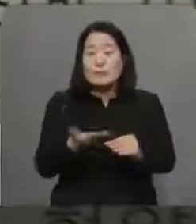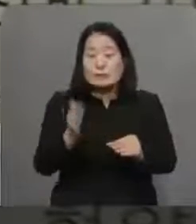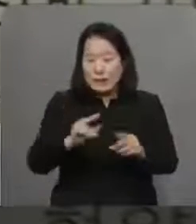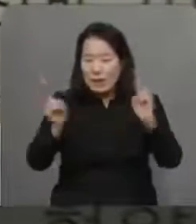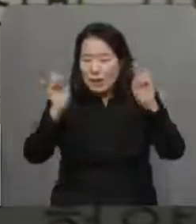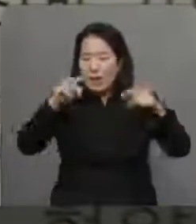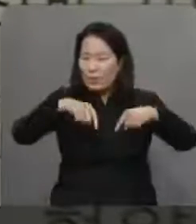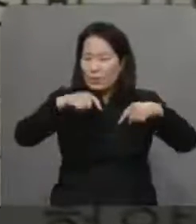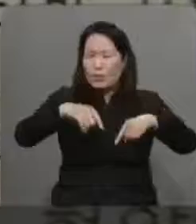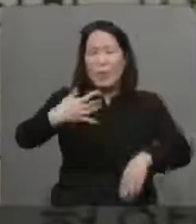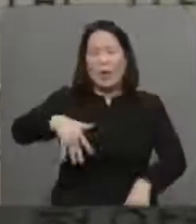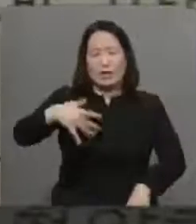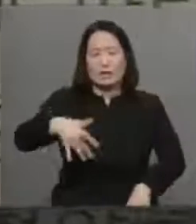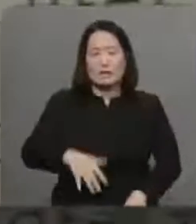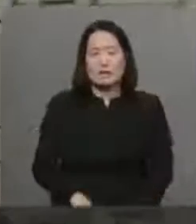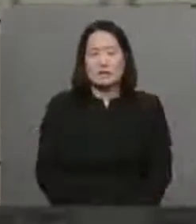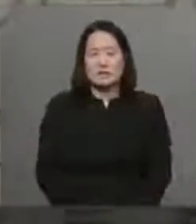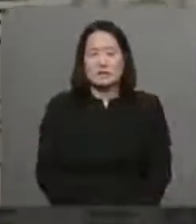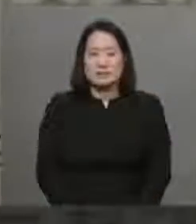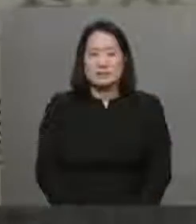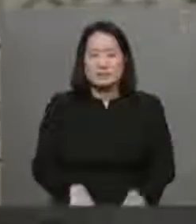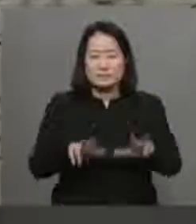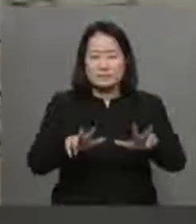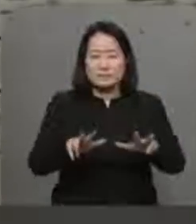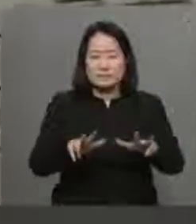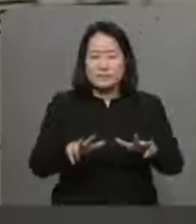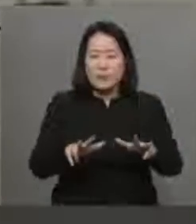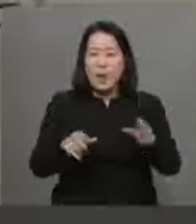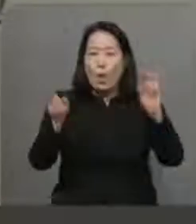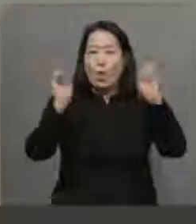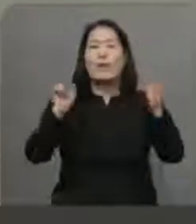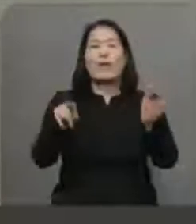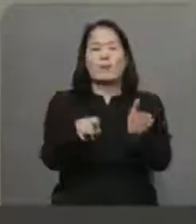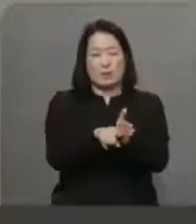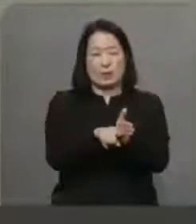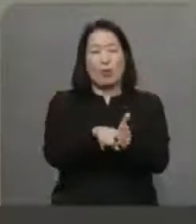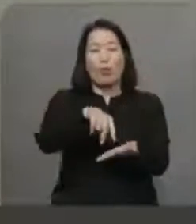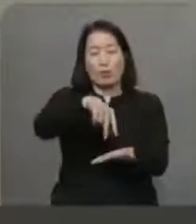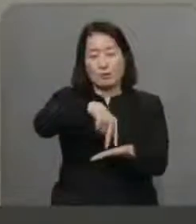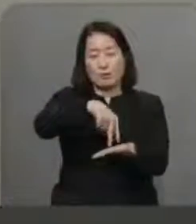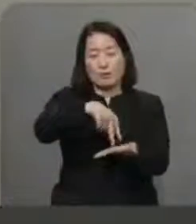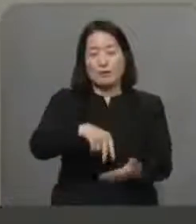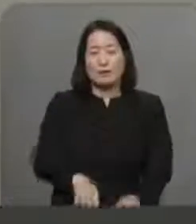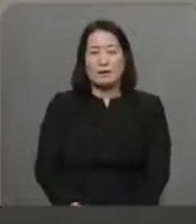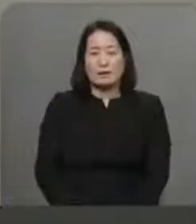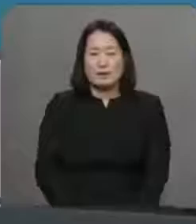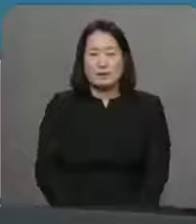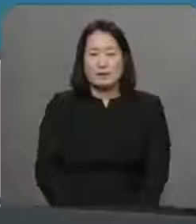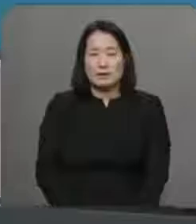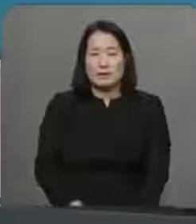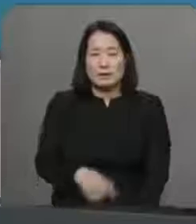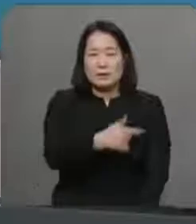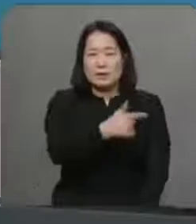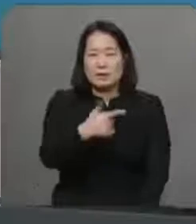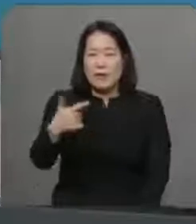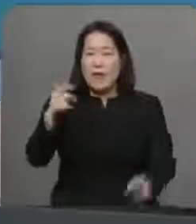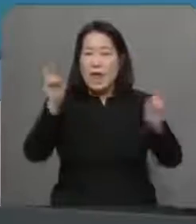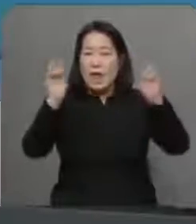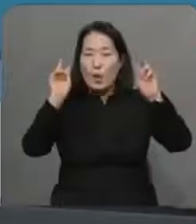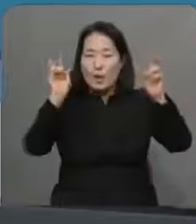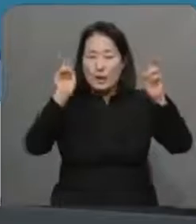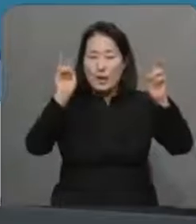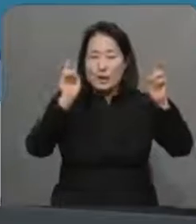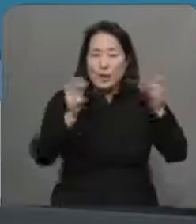협의도 못했습니다 그러면서 사업자를 믿는다 는 입장입니다 대기업이 되던 새 식음